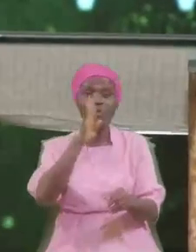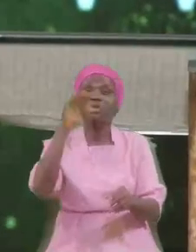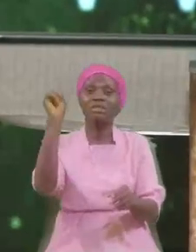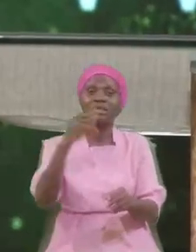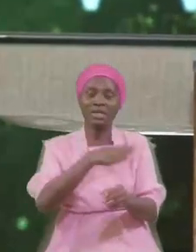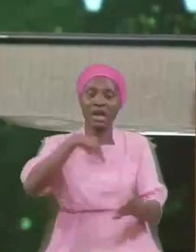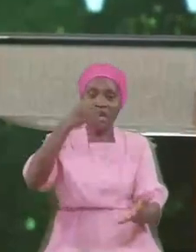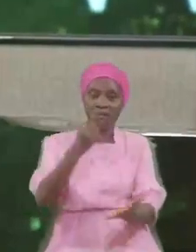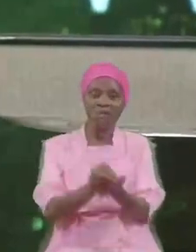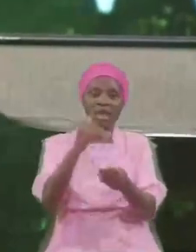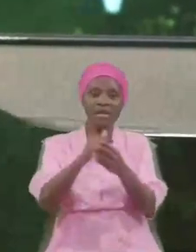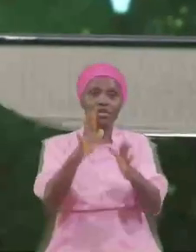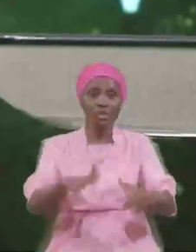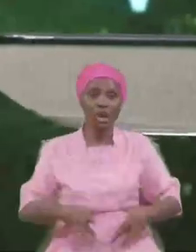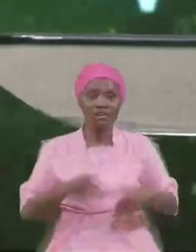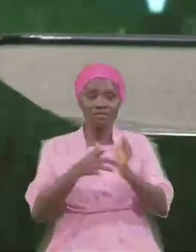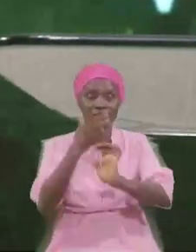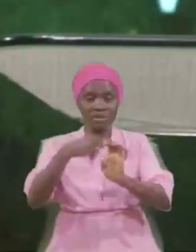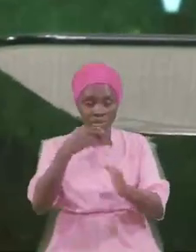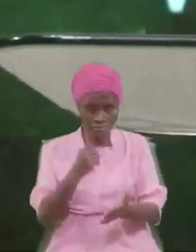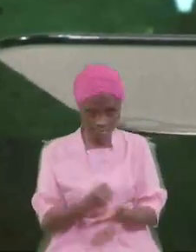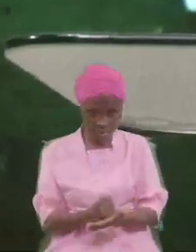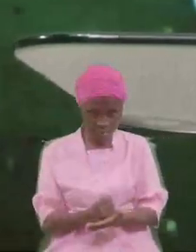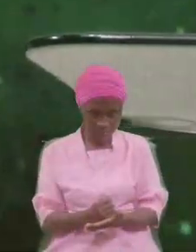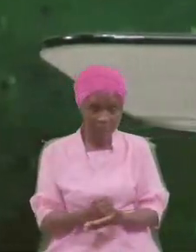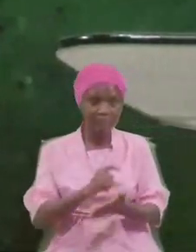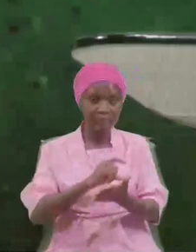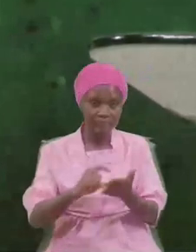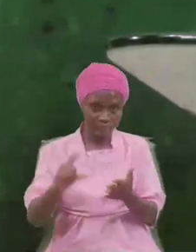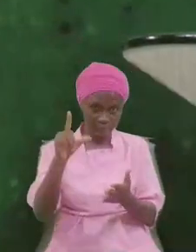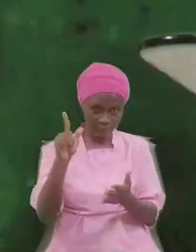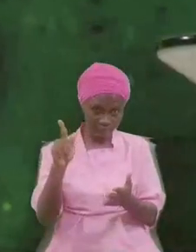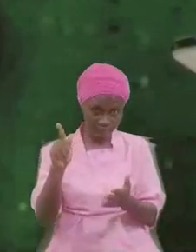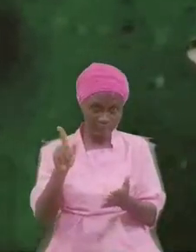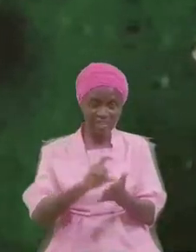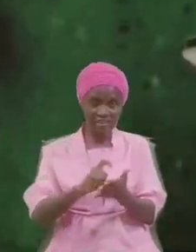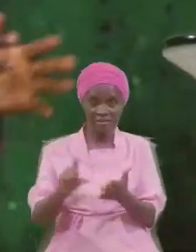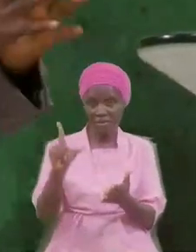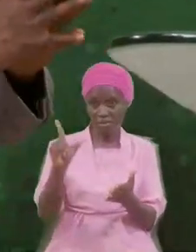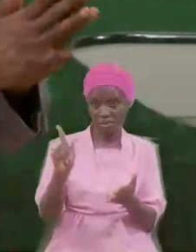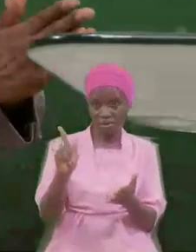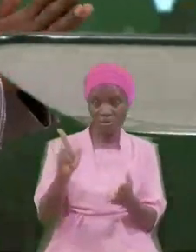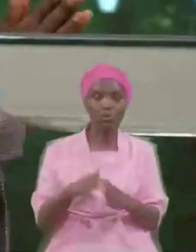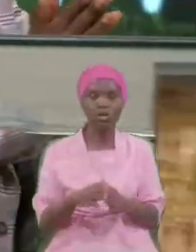des miracles de Dieu seront répétés dans votre vie au nom de Jésus-Christ. Le verset 21,